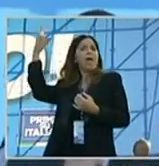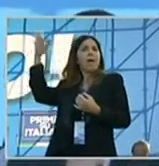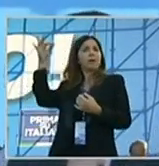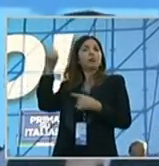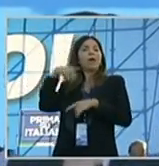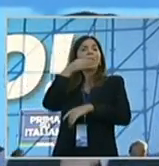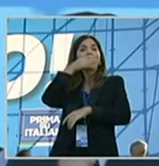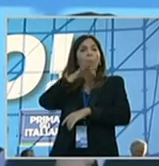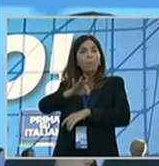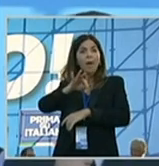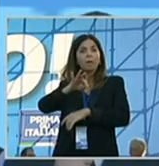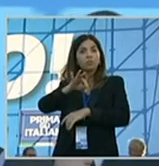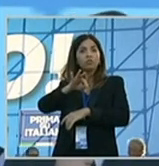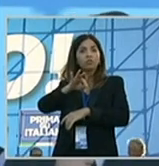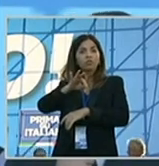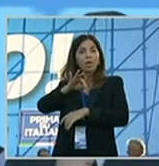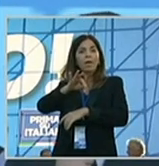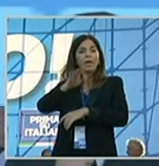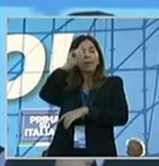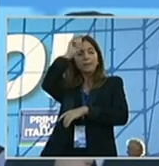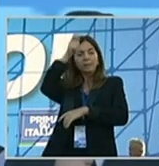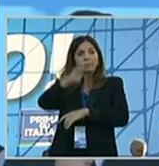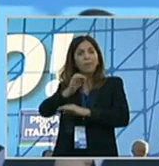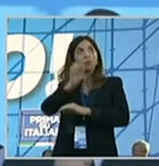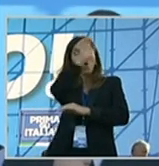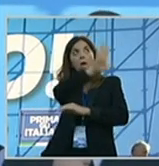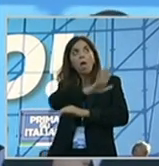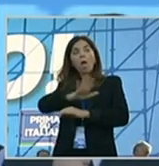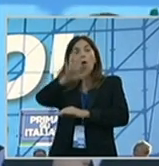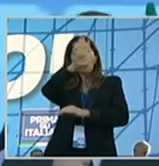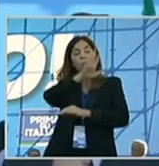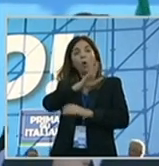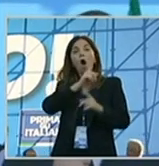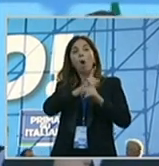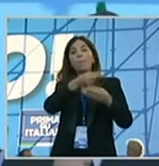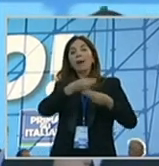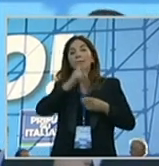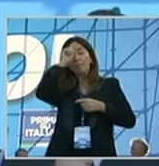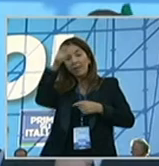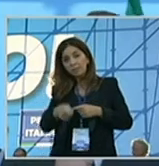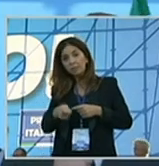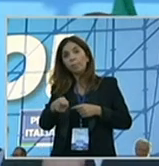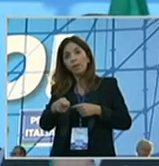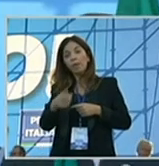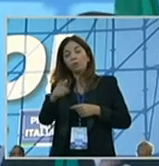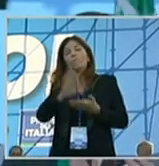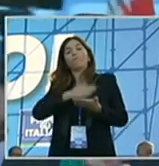di far rispettare l'Italia e gli italiani in Europa e nel mondo come davvero meritiamo.